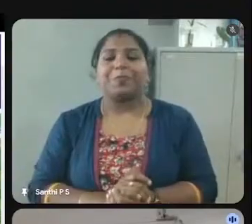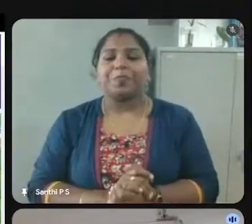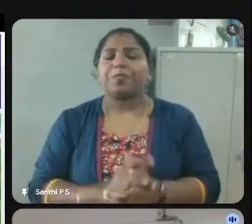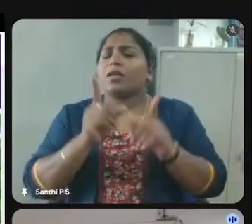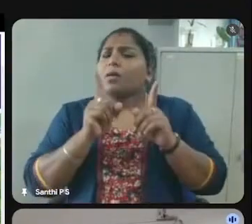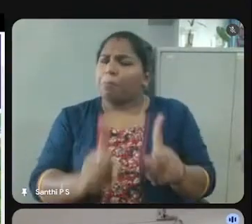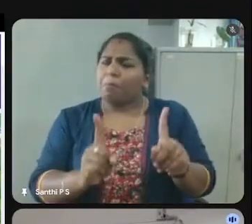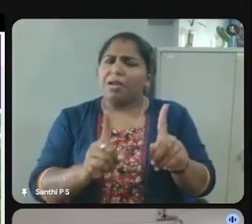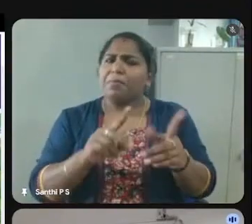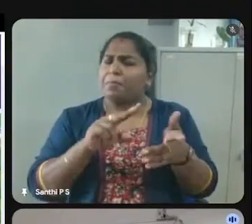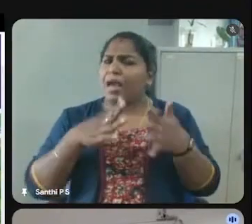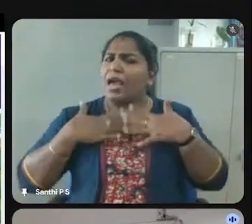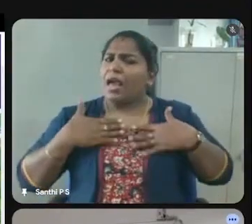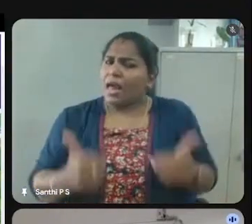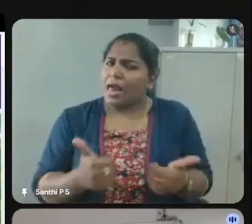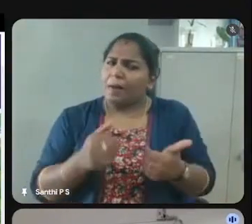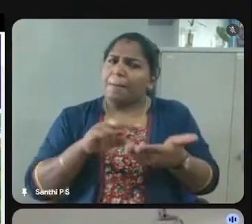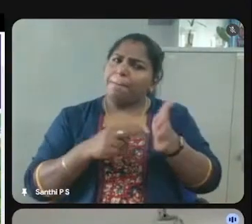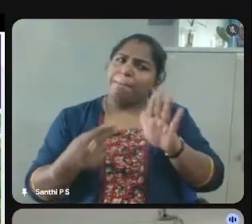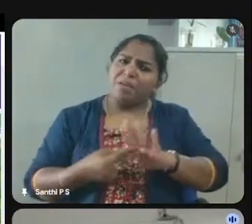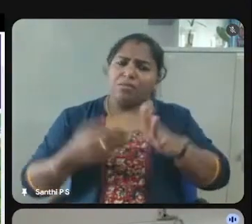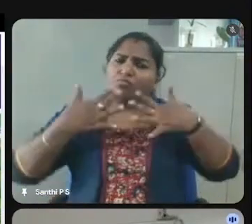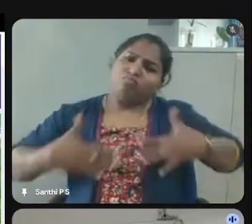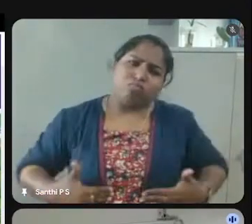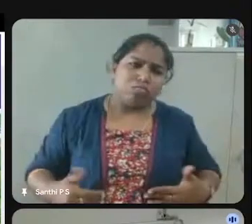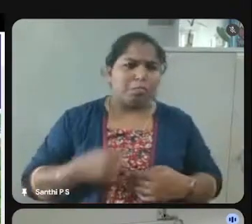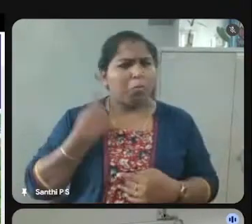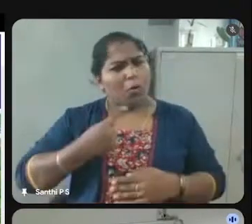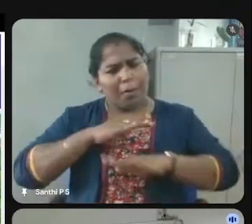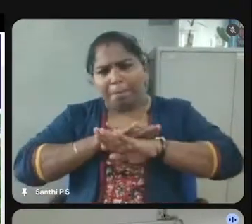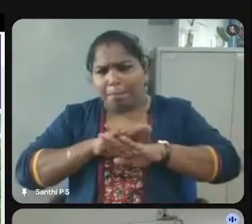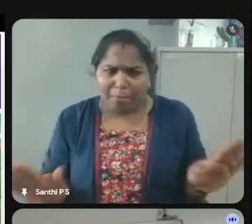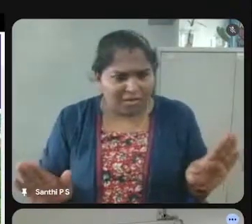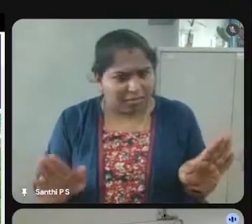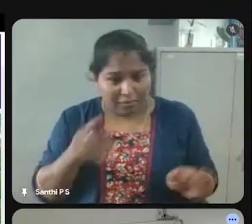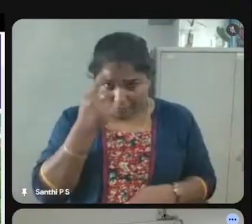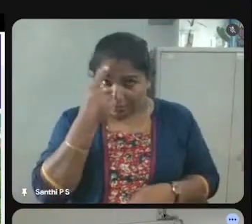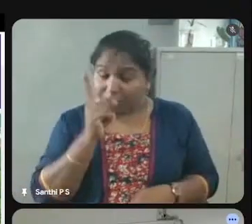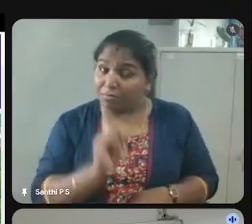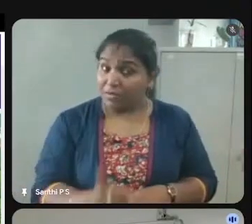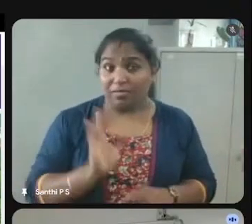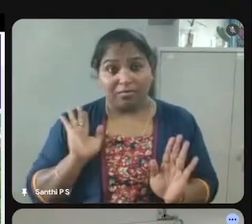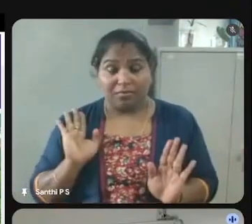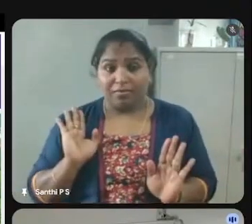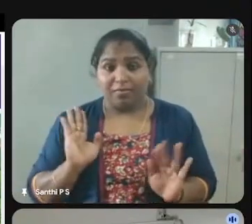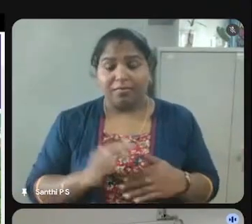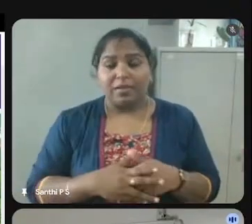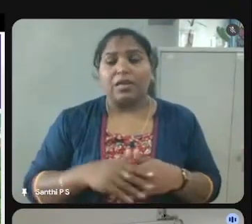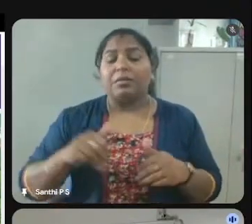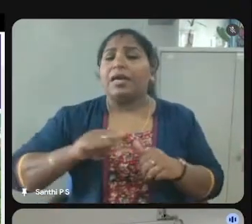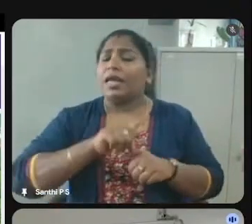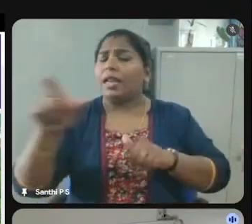ശരിക്കും അതാണോ ആരോഗ്യം എന്ന് പറയുമ്പോൾ? ശാരീരികാരോഗ്യം മാത്രമാണോ എന്നുള്ളതാണ് നമ്മൾ ചിന്തിക്കേണ്ടത്. നമ്മളുടെ എല്ലാവരുടെയും